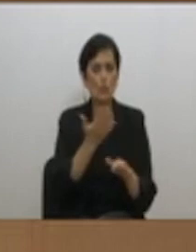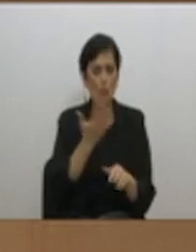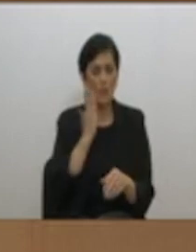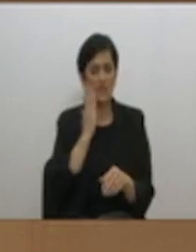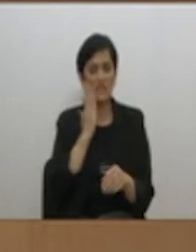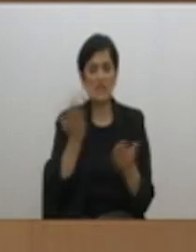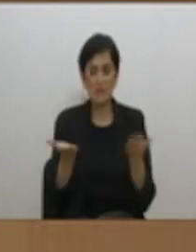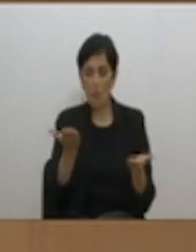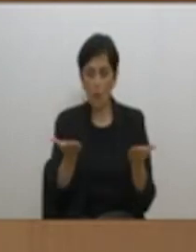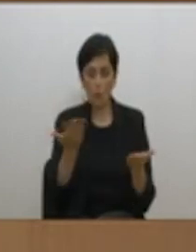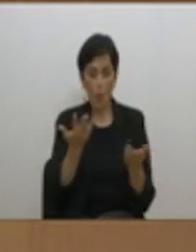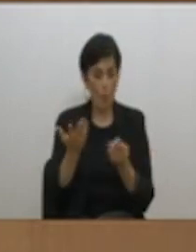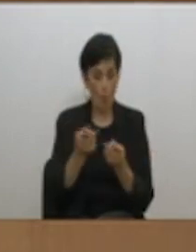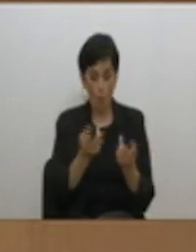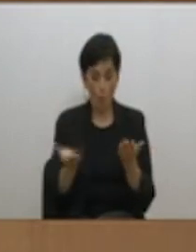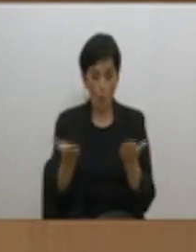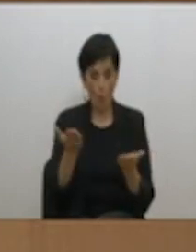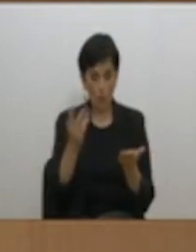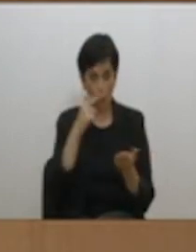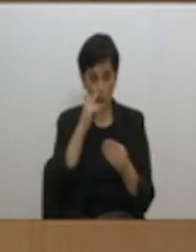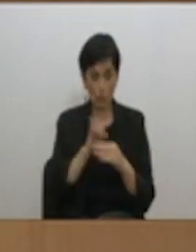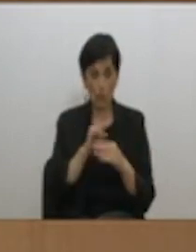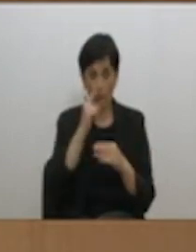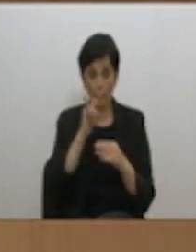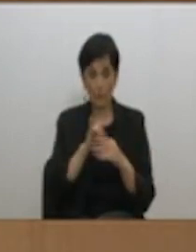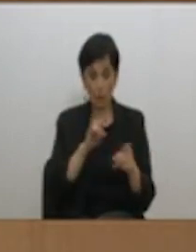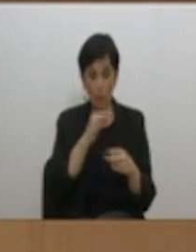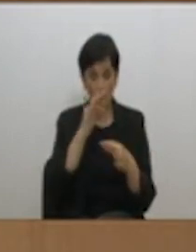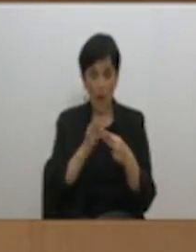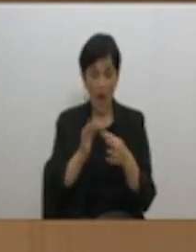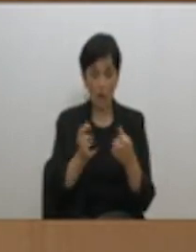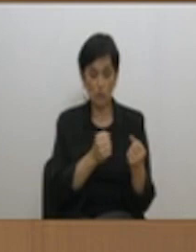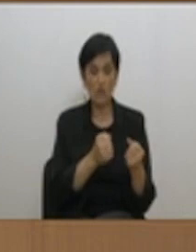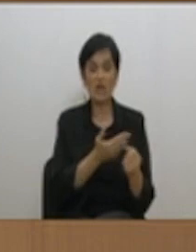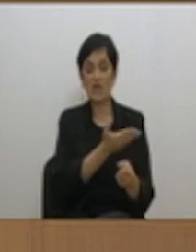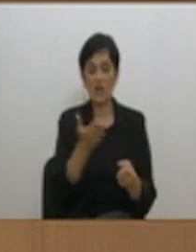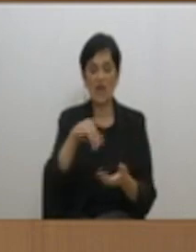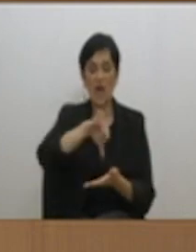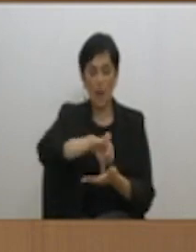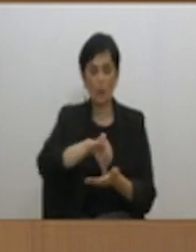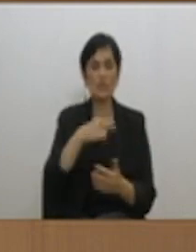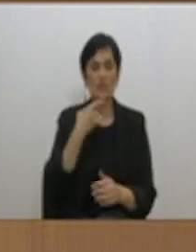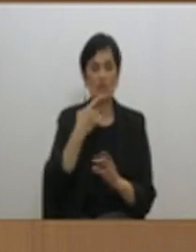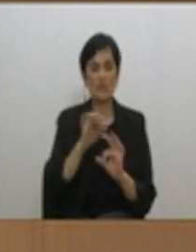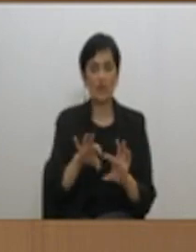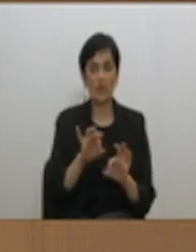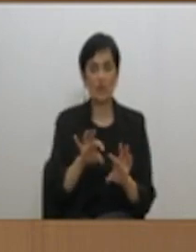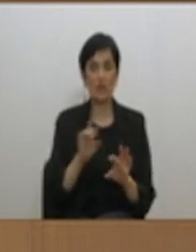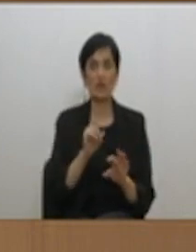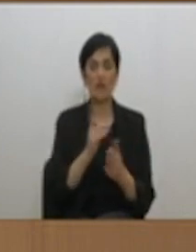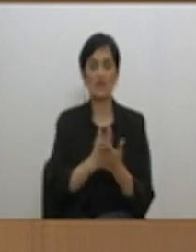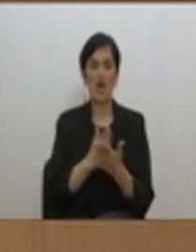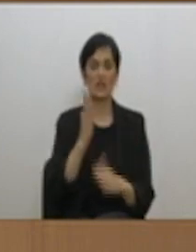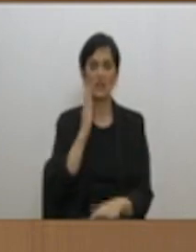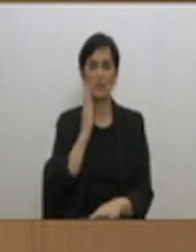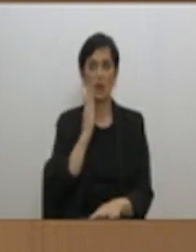სიმართლე? რომელიღაც ამ ორიდან ნამდვილად ტყუილია და ამ ტყუილზეც აიღეთ პასუხისგებლობა. გამოდით და თქვით ის, რაც არის